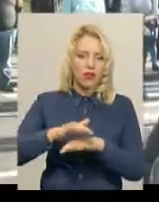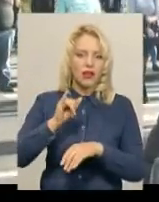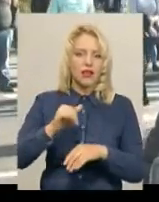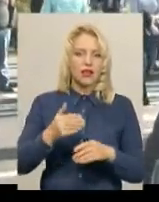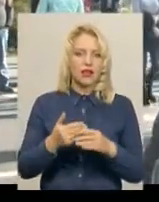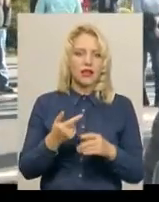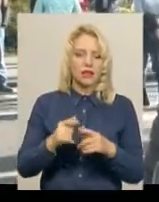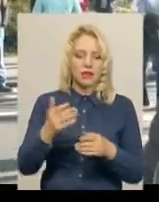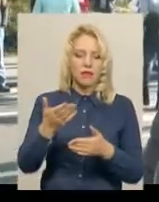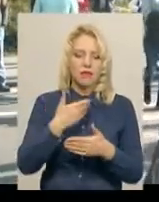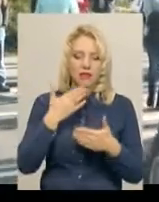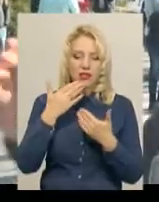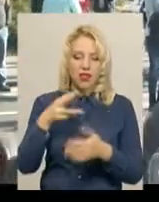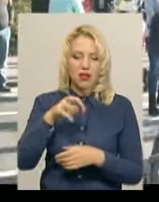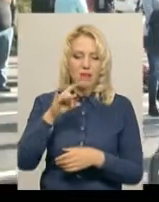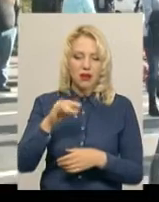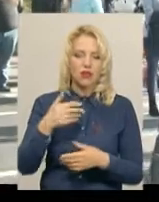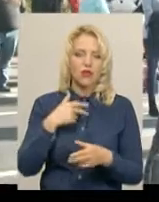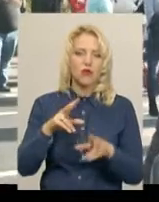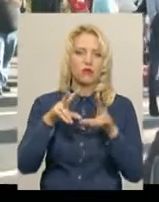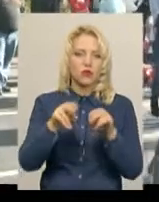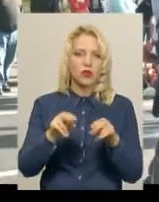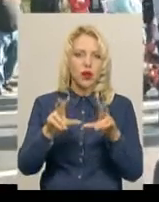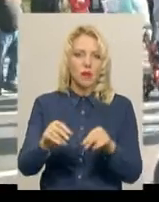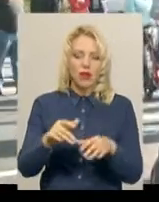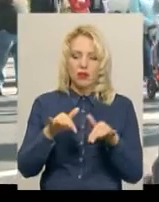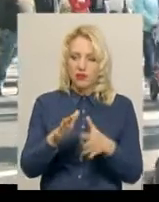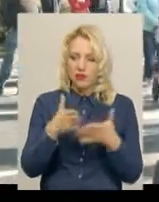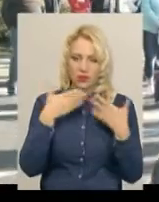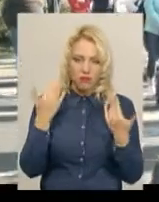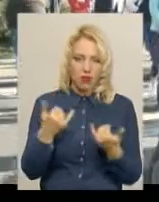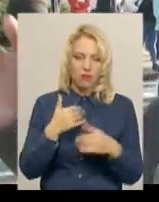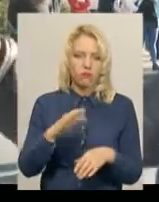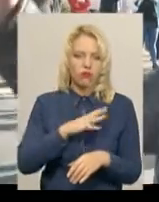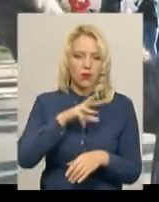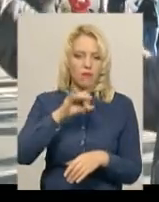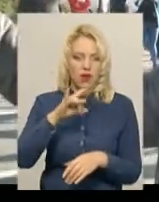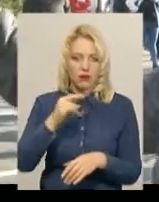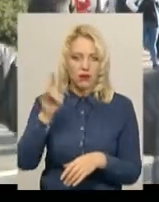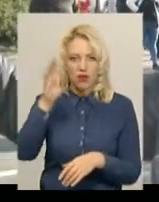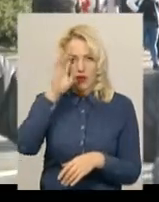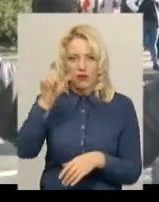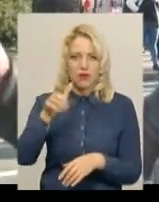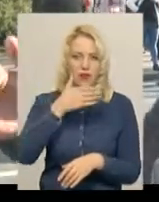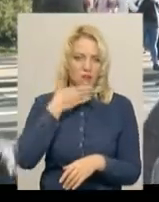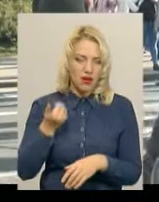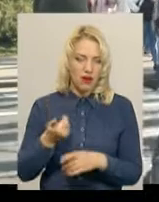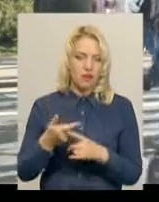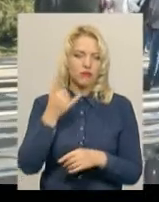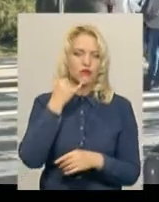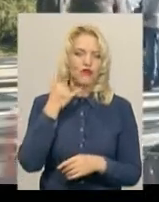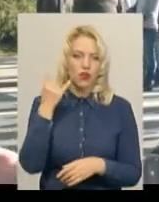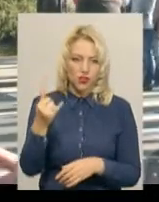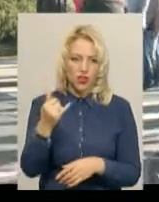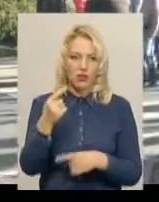цьому нас годують обіцянками. Діла немає. Щойно ми були у мера. Його немає. Ми йому дзвонили. Повідомили про дану